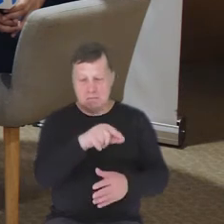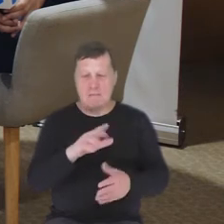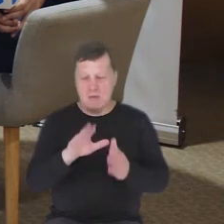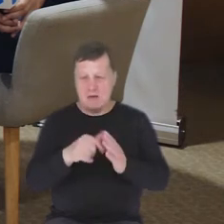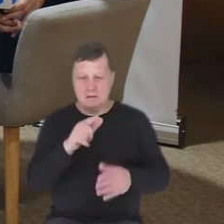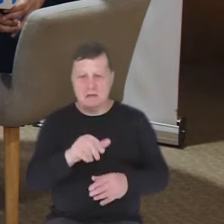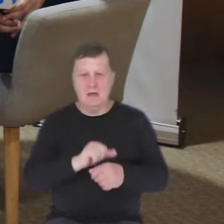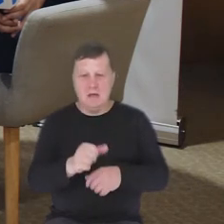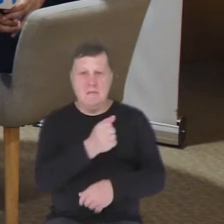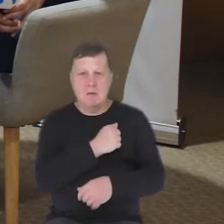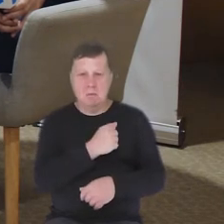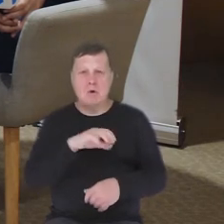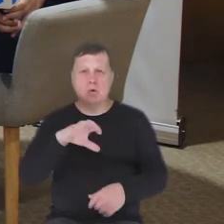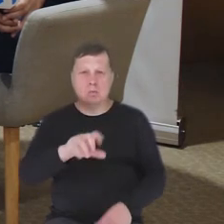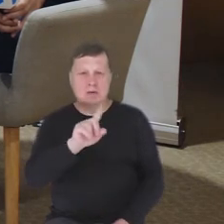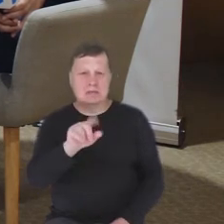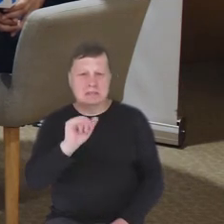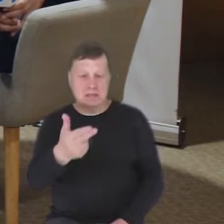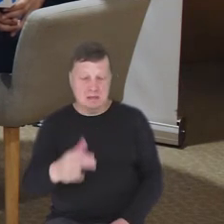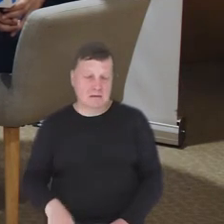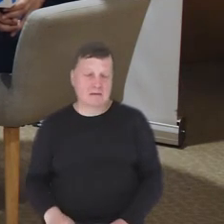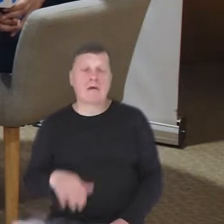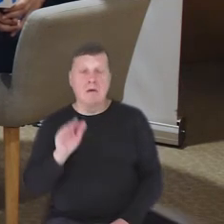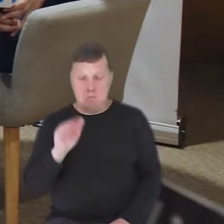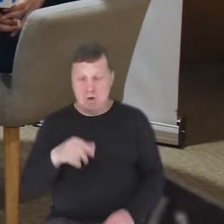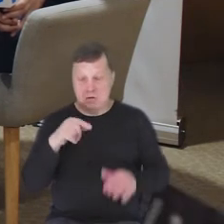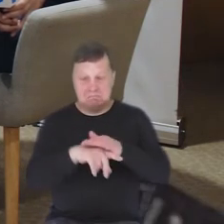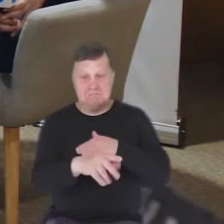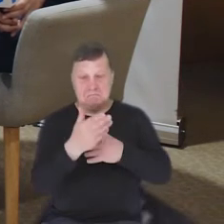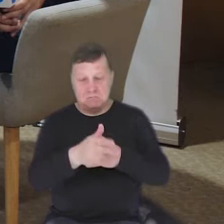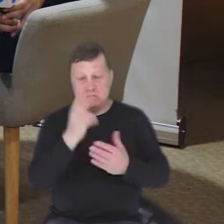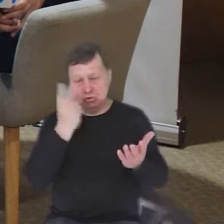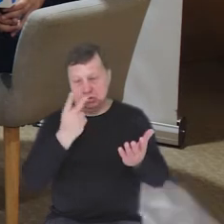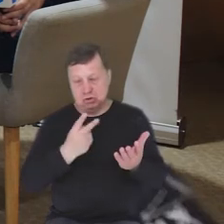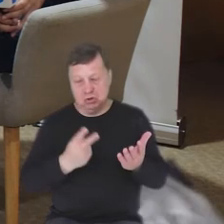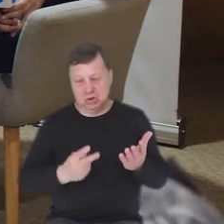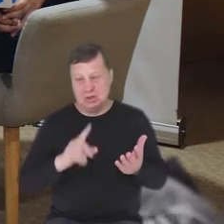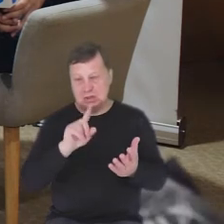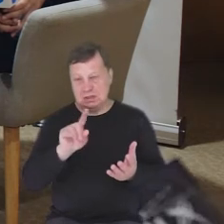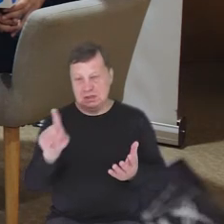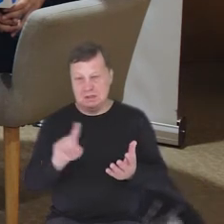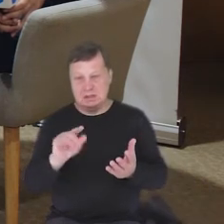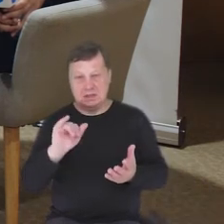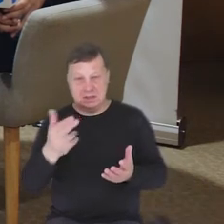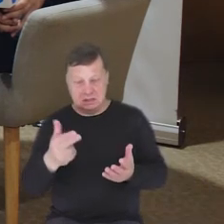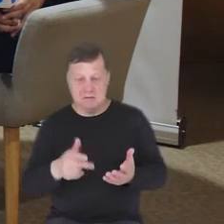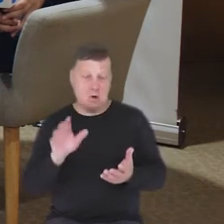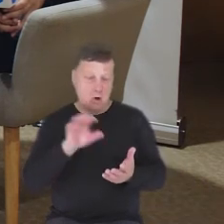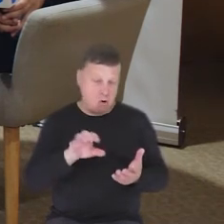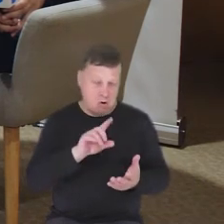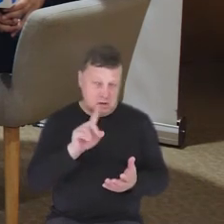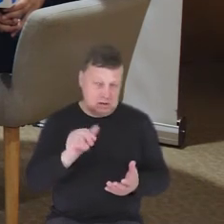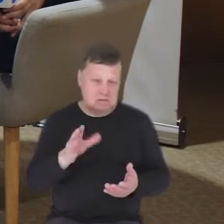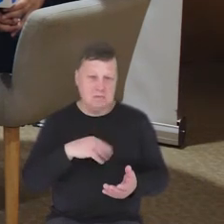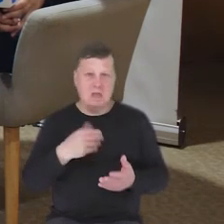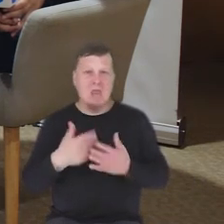jest biblioteczka zinowa, także można tam czytać ziny, obejrzeć